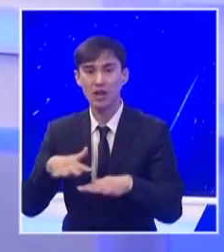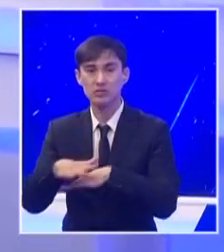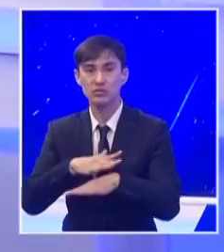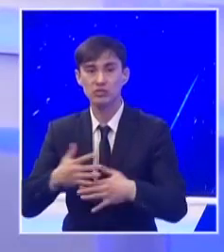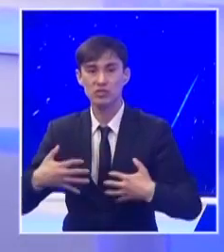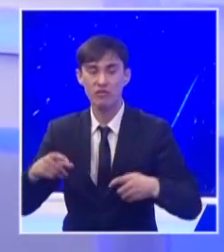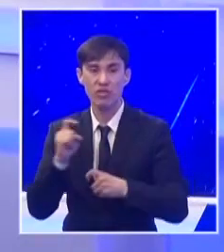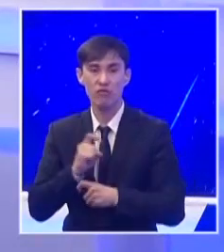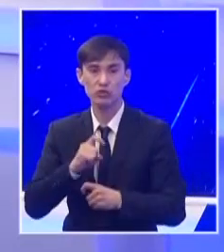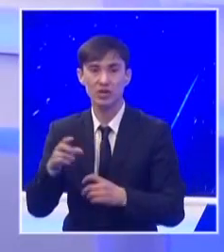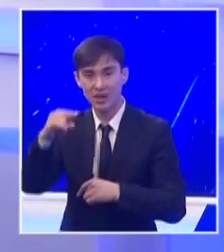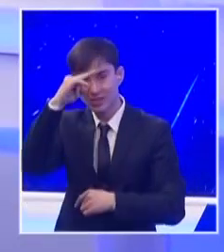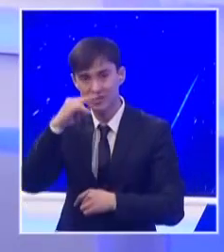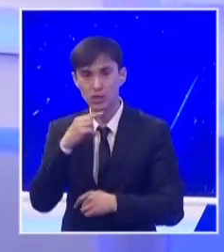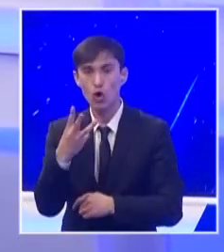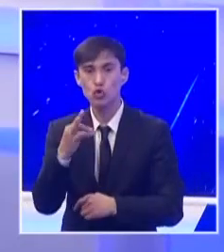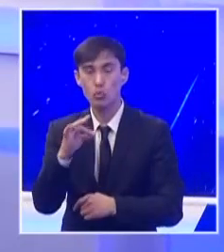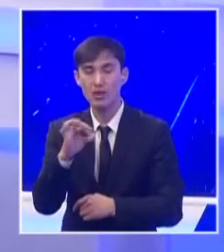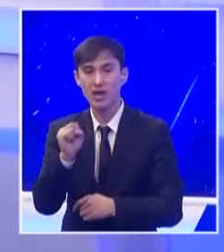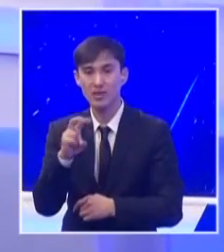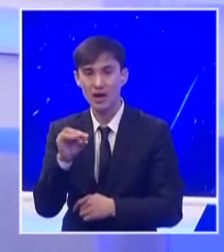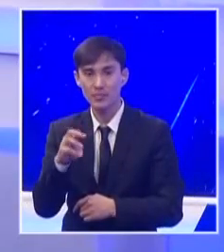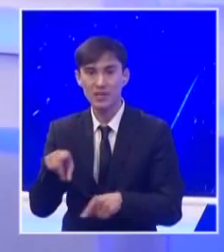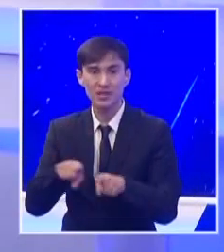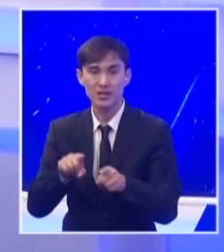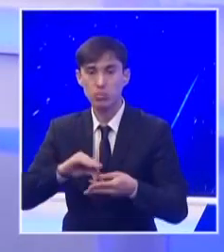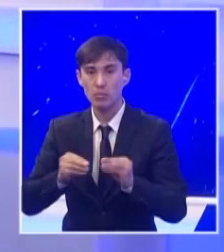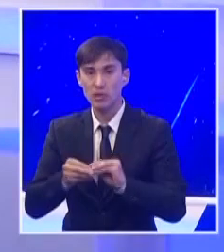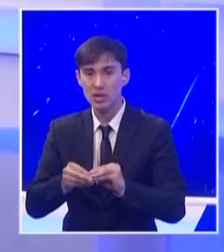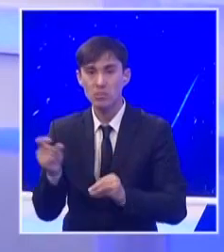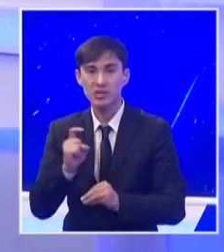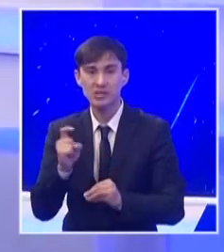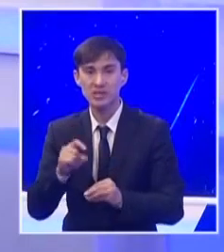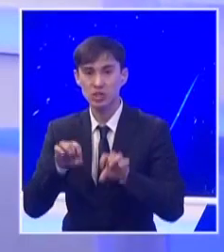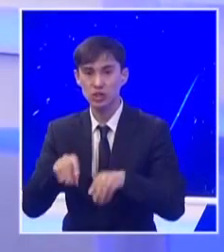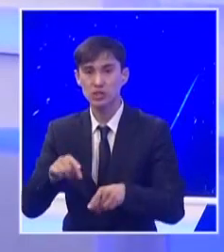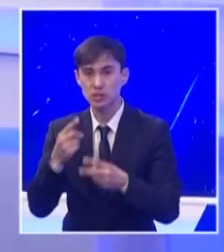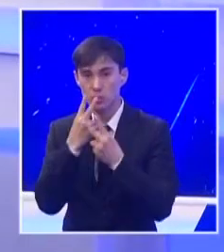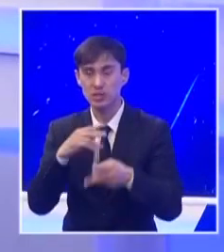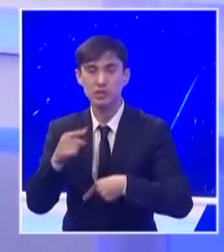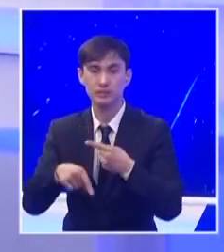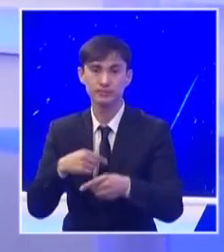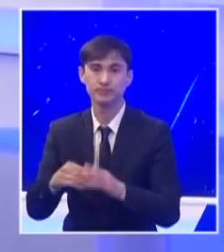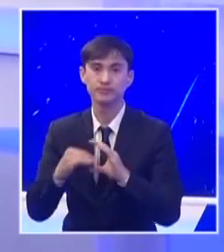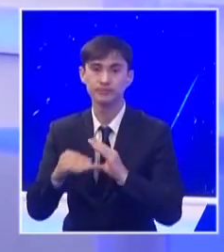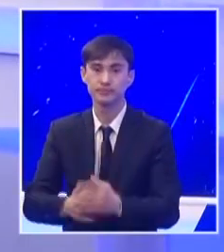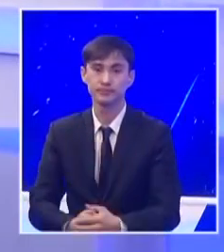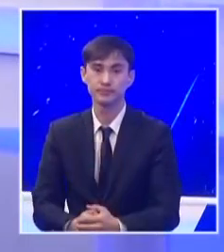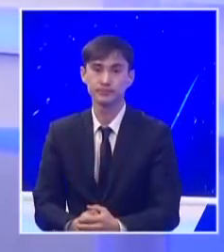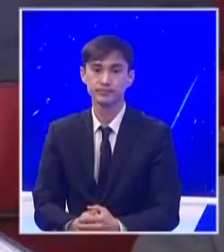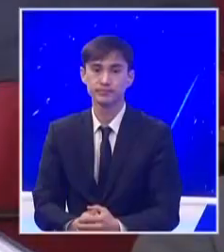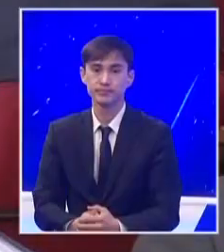ассоциации животноводов Казахстана «Шопан-Ата». Как и какие проблемы крестьян будут решаться, смотрите в нашем следующем сюжете.